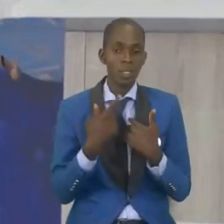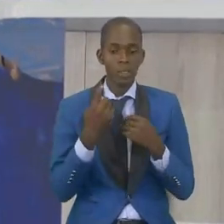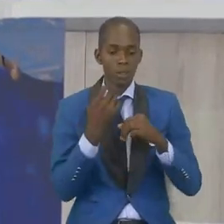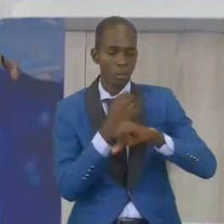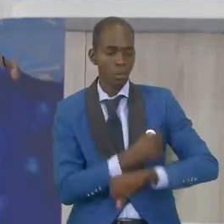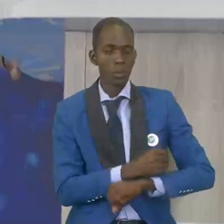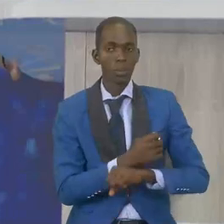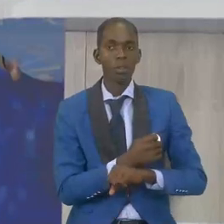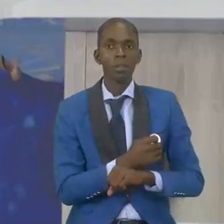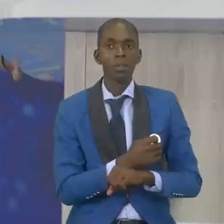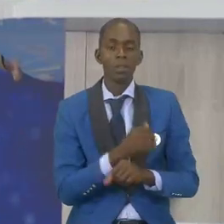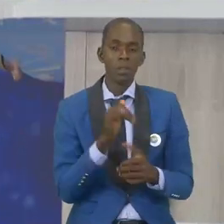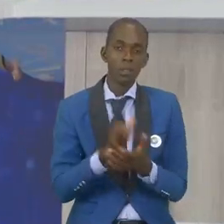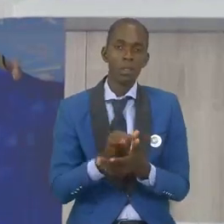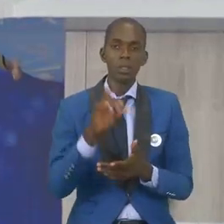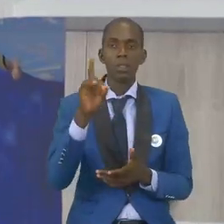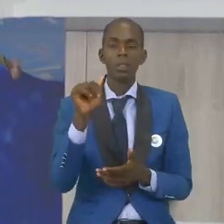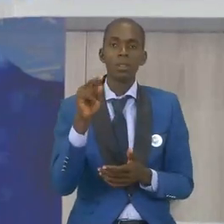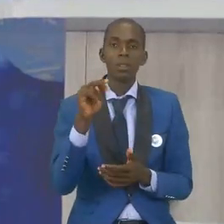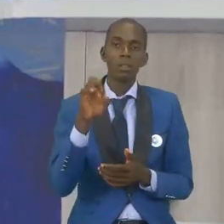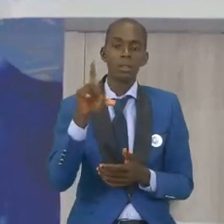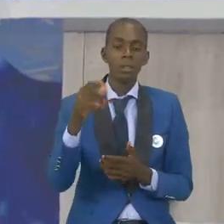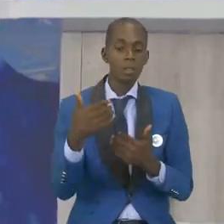la paix que Daniel avait eue,